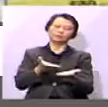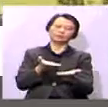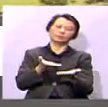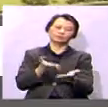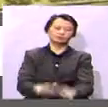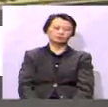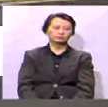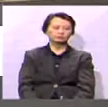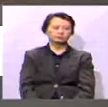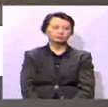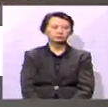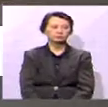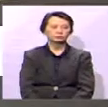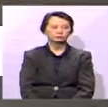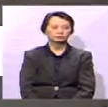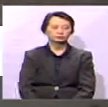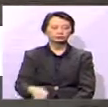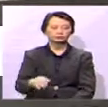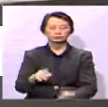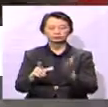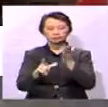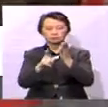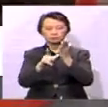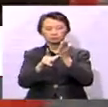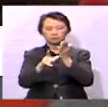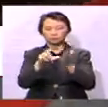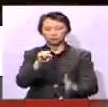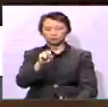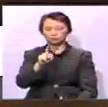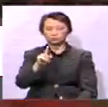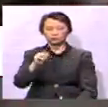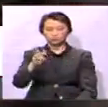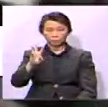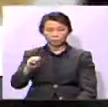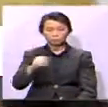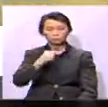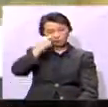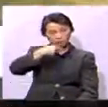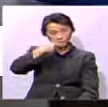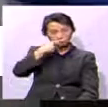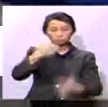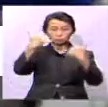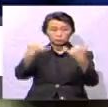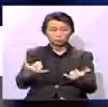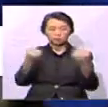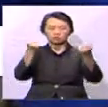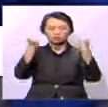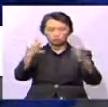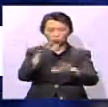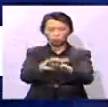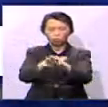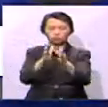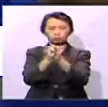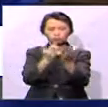berkenaan. Dan Timbalan Menteri Komunikasi dan Multimedia, Datuk Sri Jalani Johari berkata, ketika ini banyak lambakan